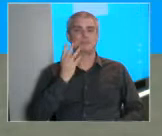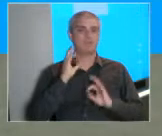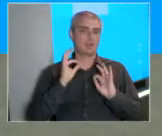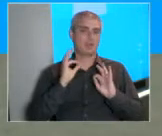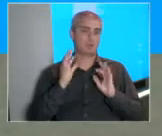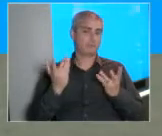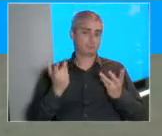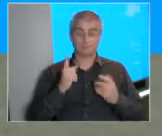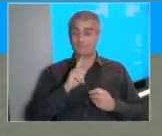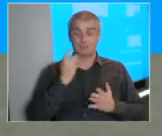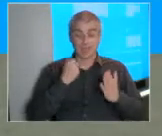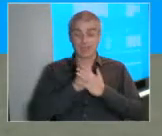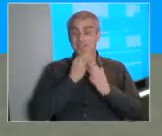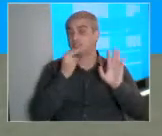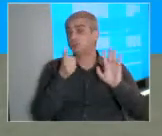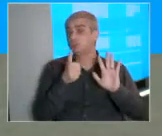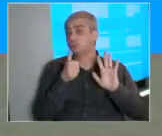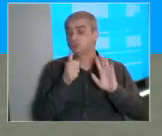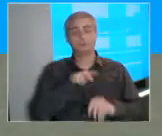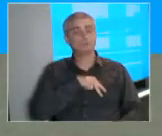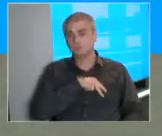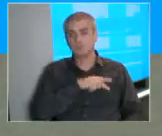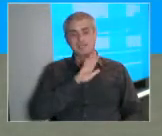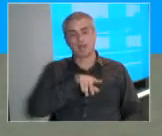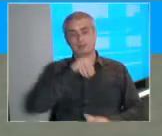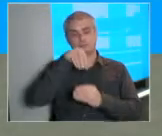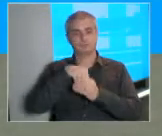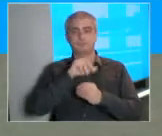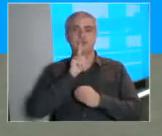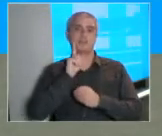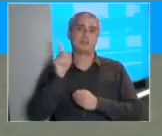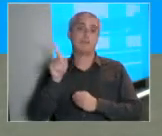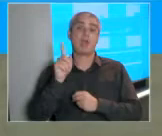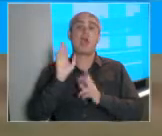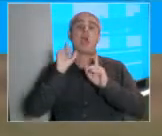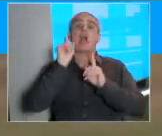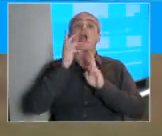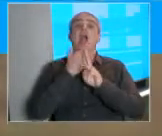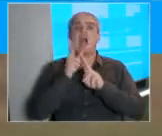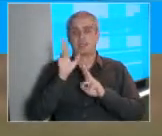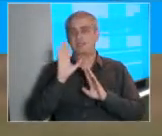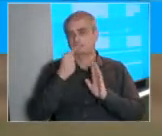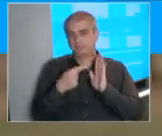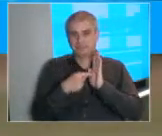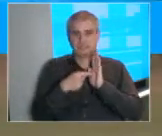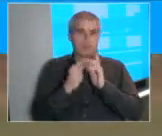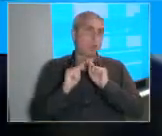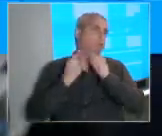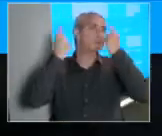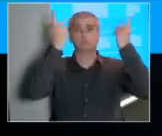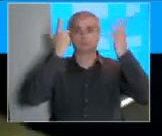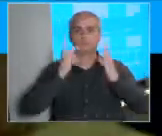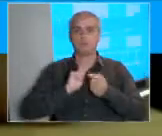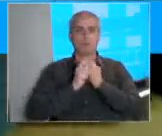העממית, שזה אומר שעד גיל 6 החזקה היא שהילדים יהיו בחזקתה שלהם, אלא אם הוכרחו נסיבות חריגות,